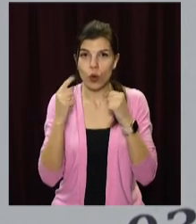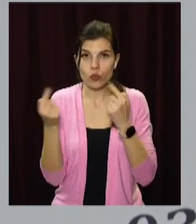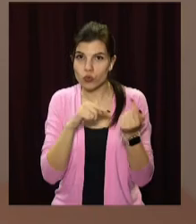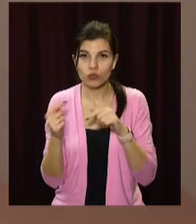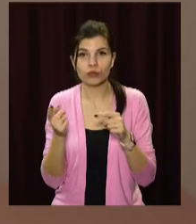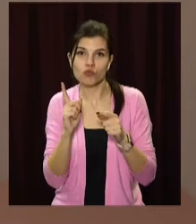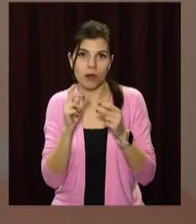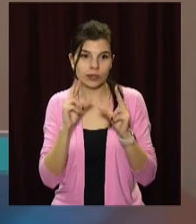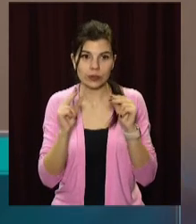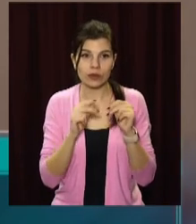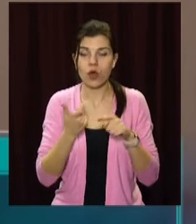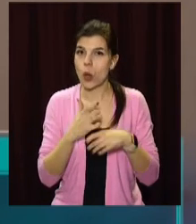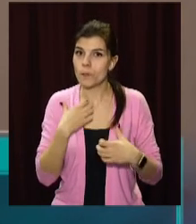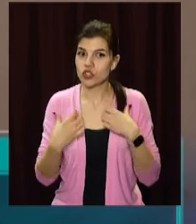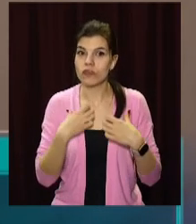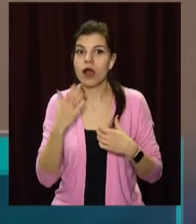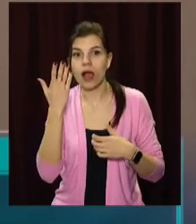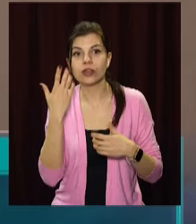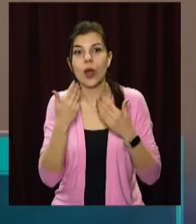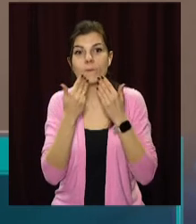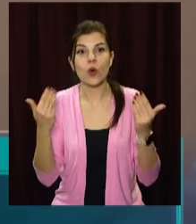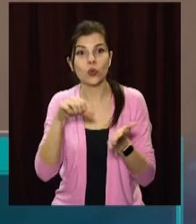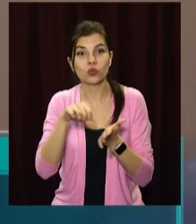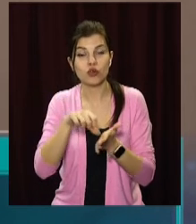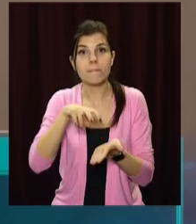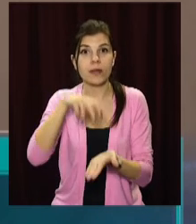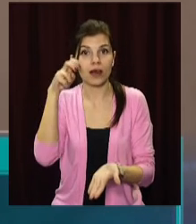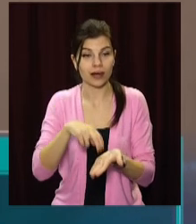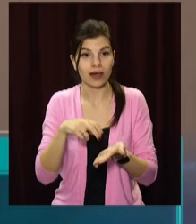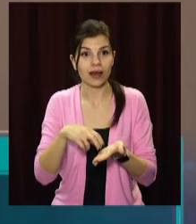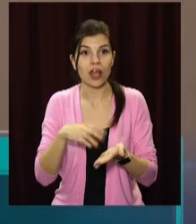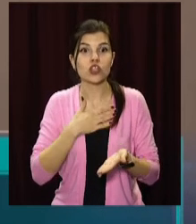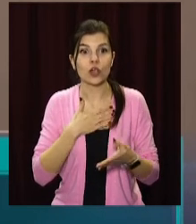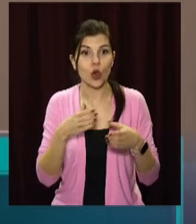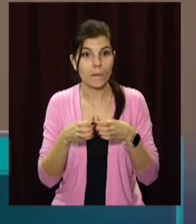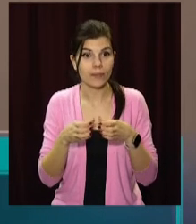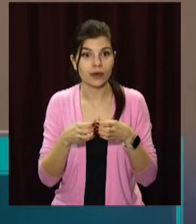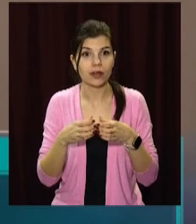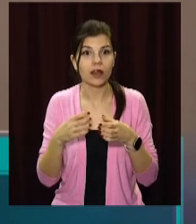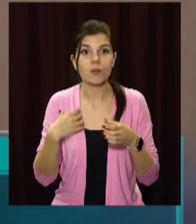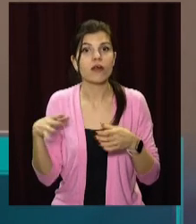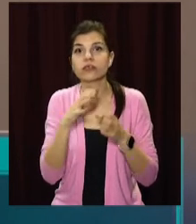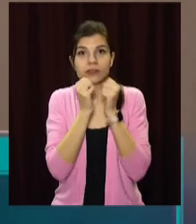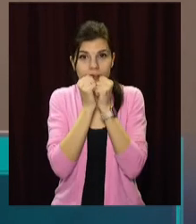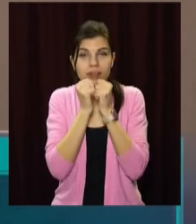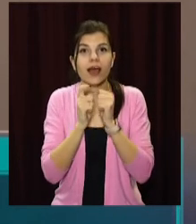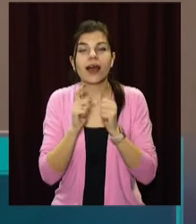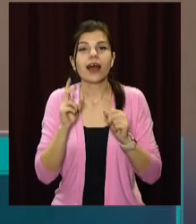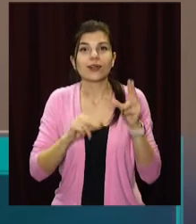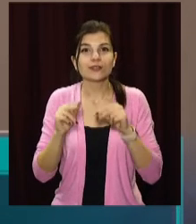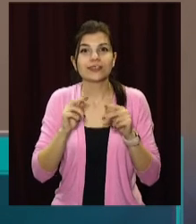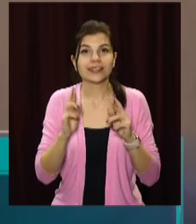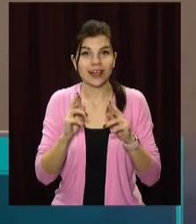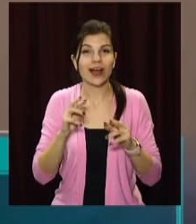за одну. Ми дуже сильно хвилювалися, коли останній учасник прыгав на батуті із нашої команди. І ми там всі просто держали кулачки